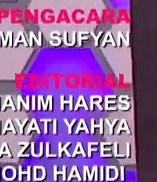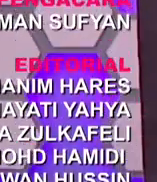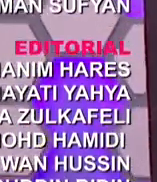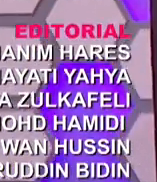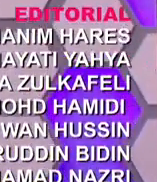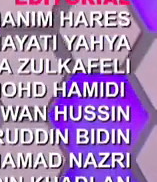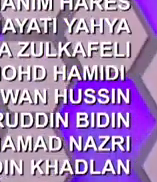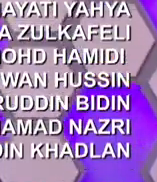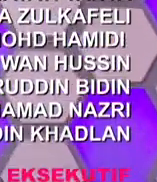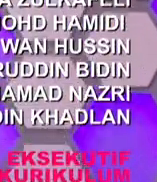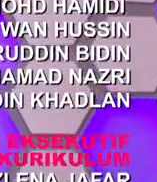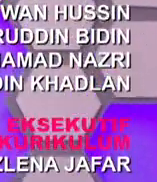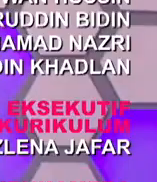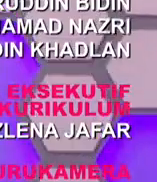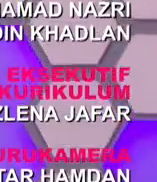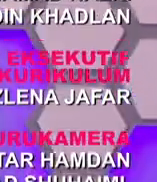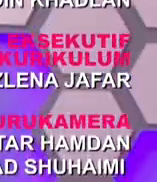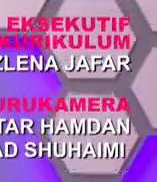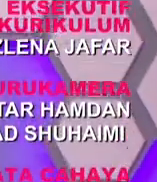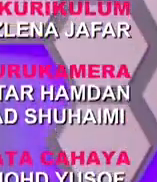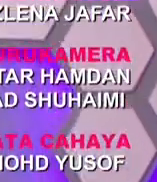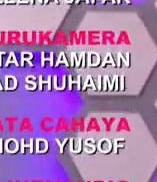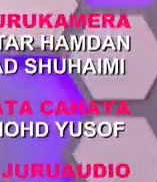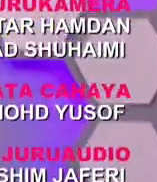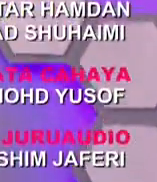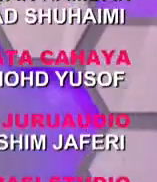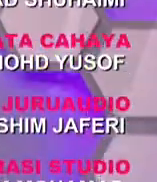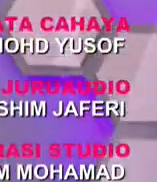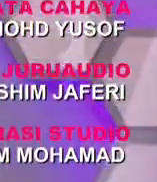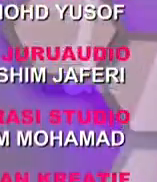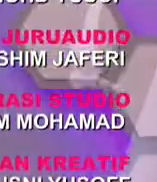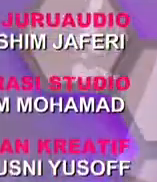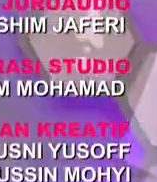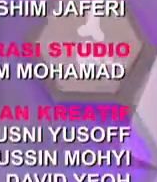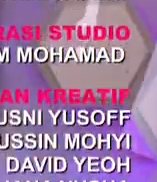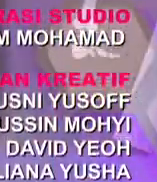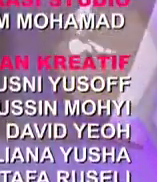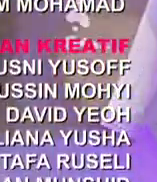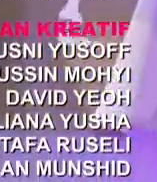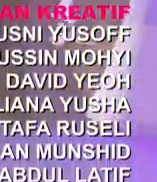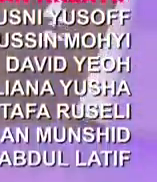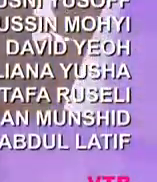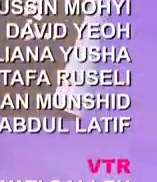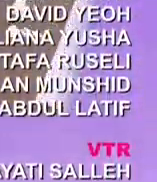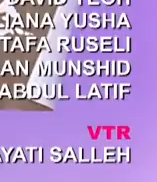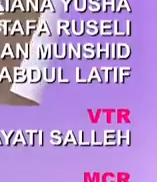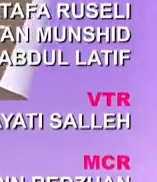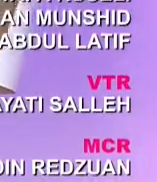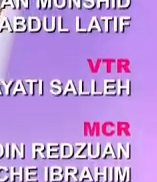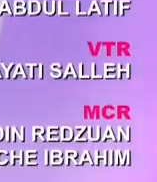tulang belakang tulang tangan dan kaki lengkaplah semuanya